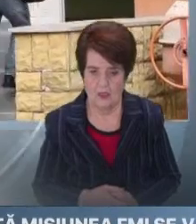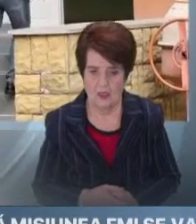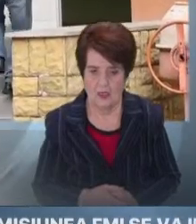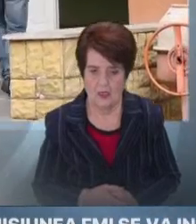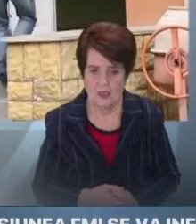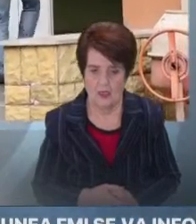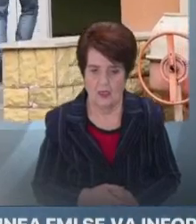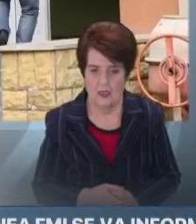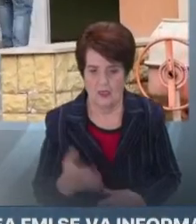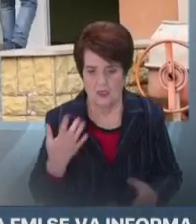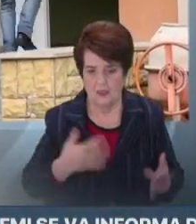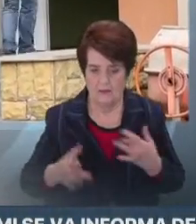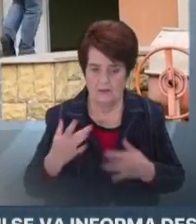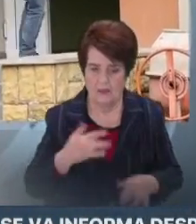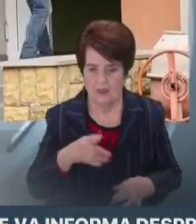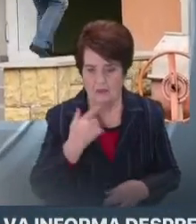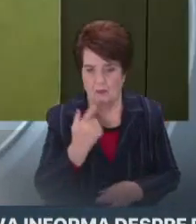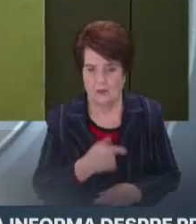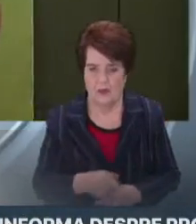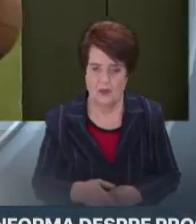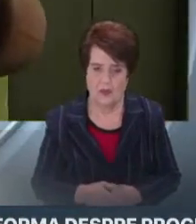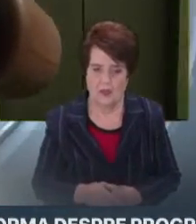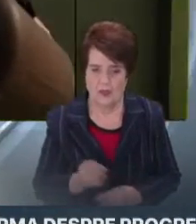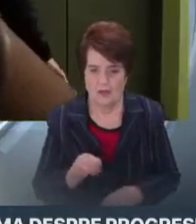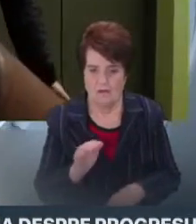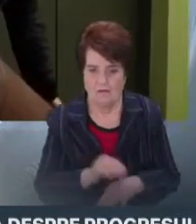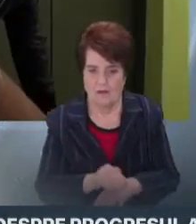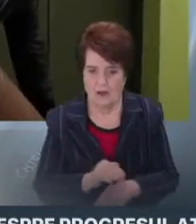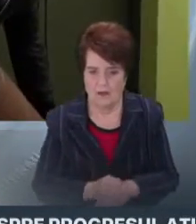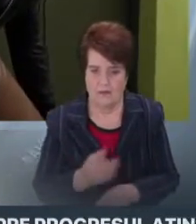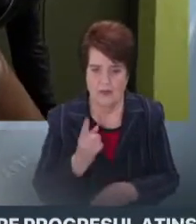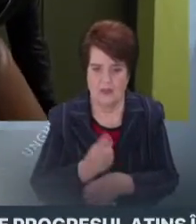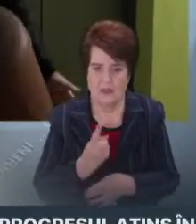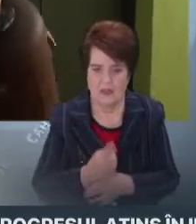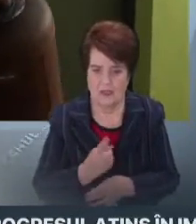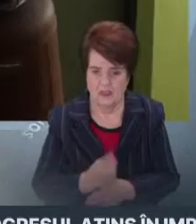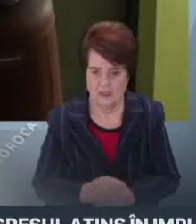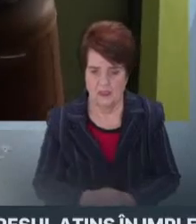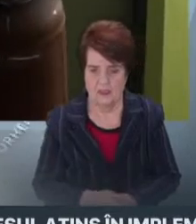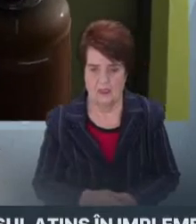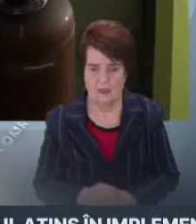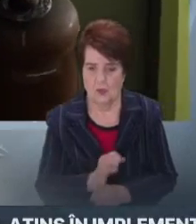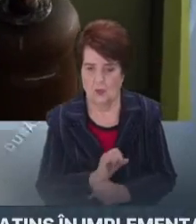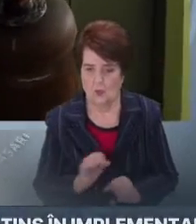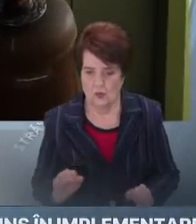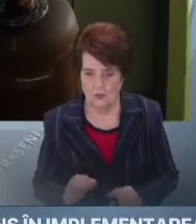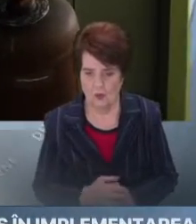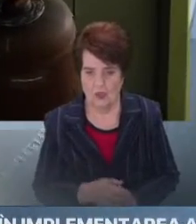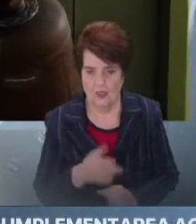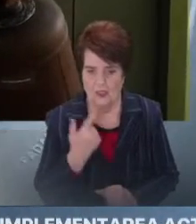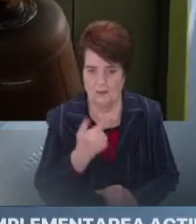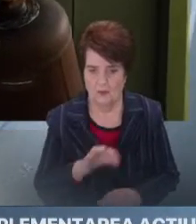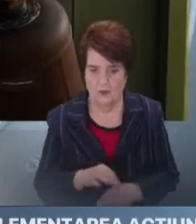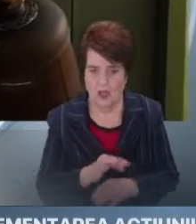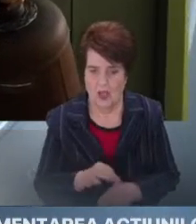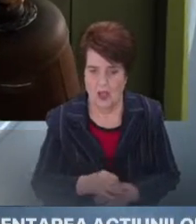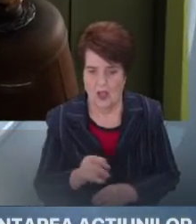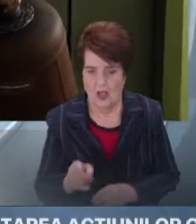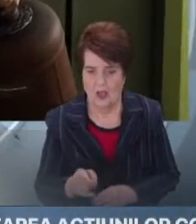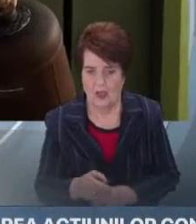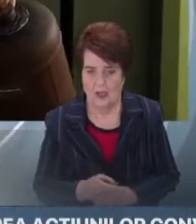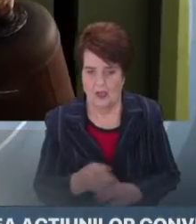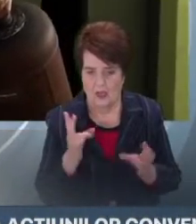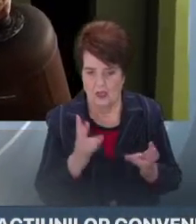neagă ceea ce îi se spune prin faptul că este interzis, nu se poate, dar ținând cont că este